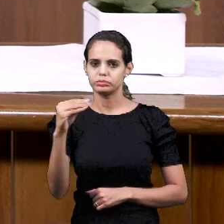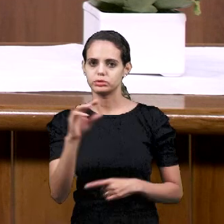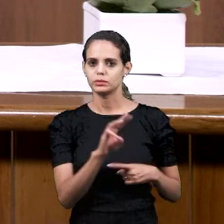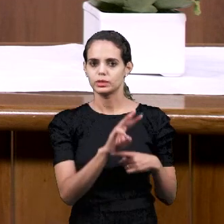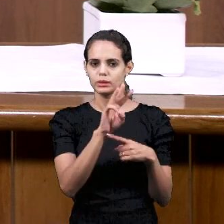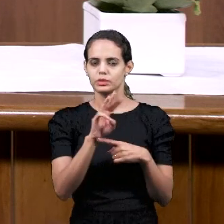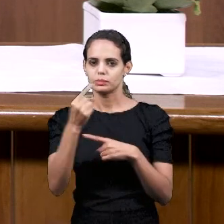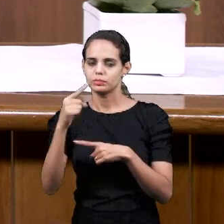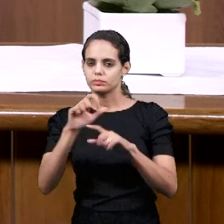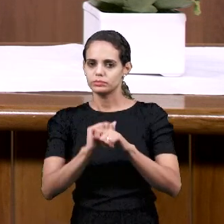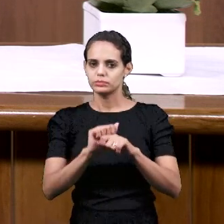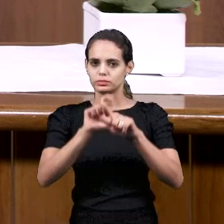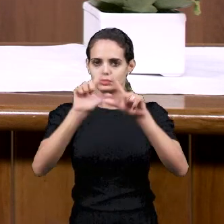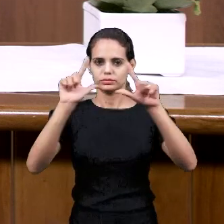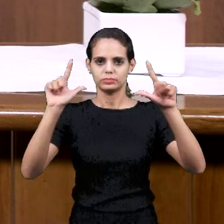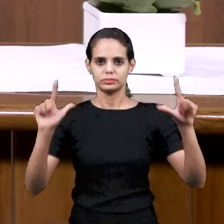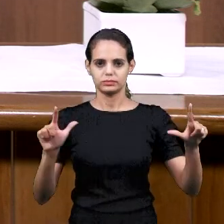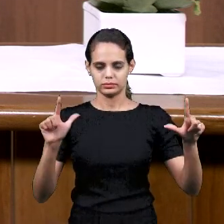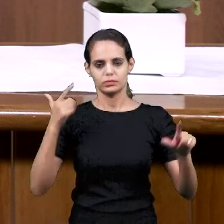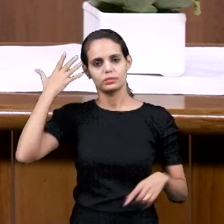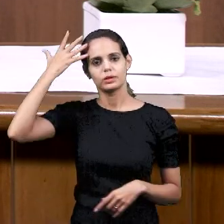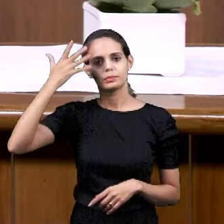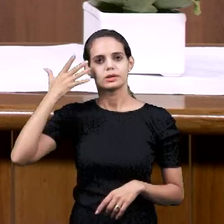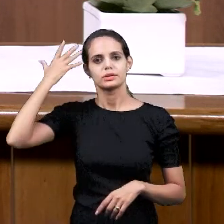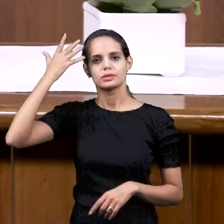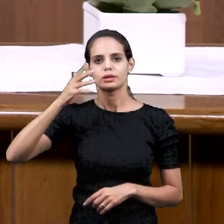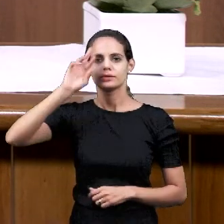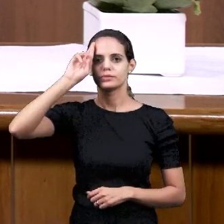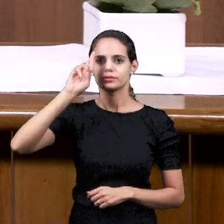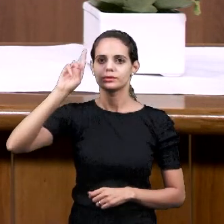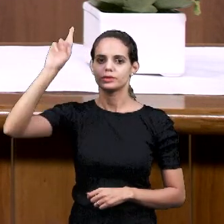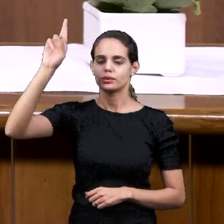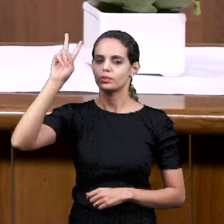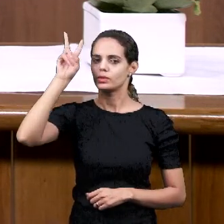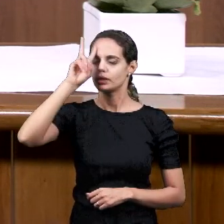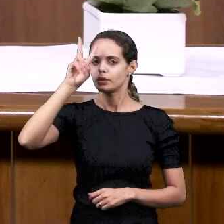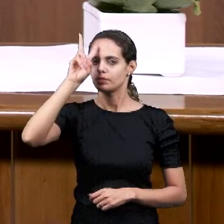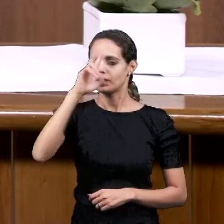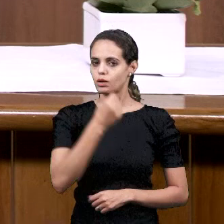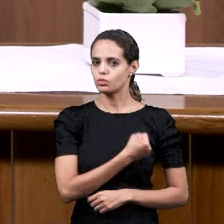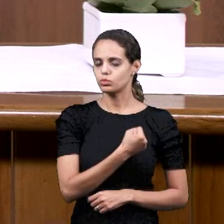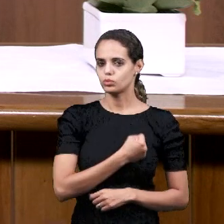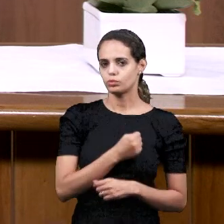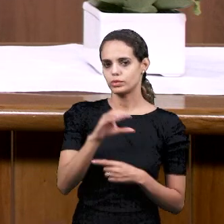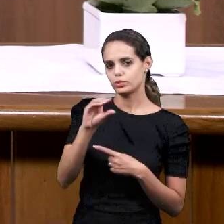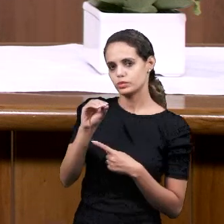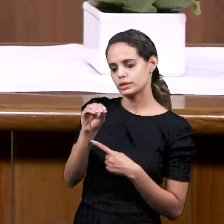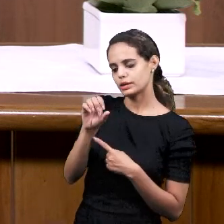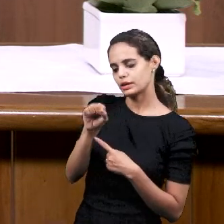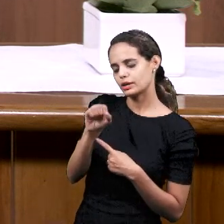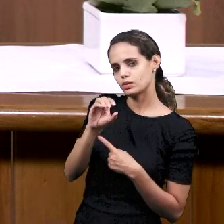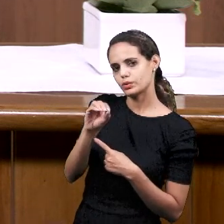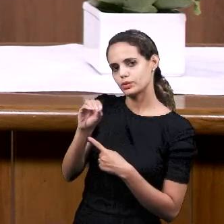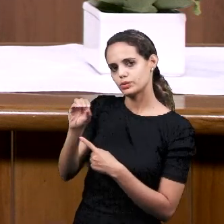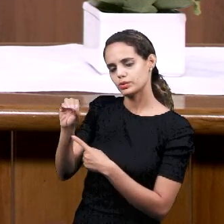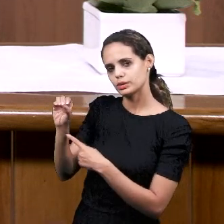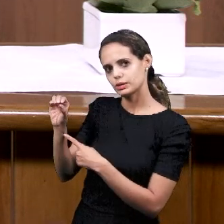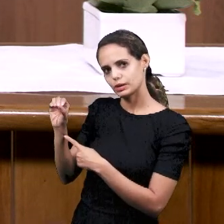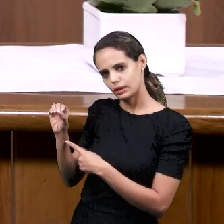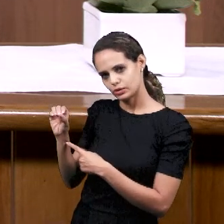avoir accès à un message de la part du Seigneur. Nous voulons rappeler le téléphone 0800. C'est une